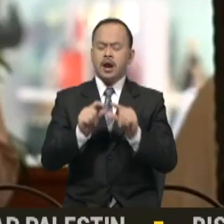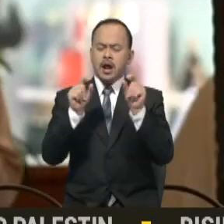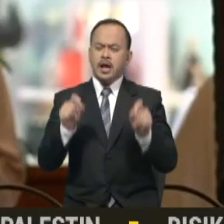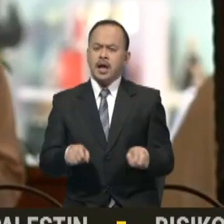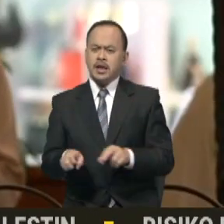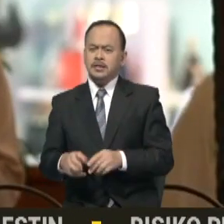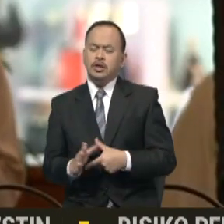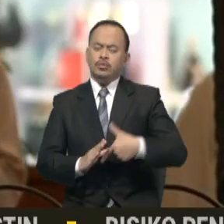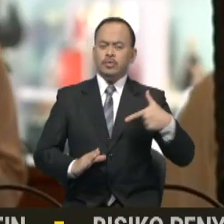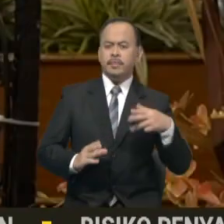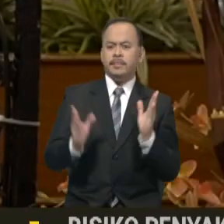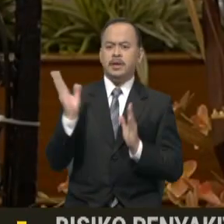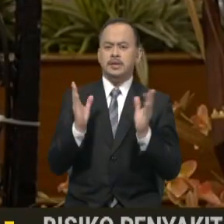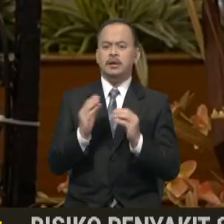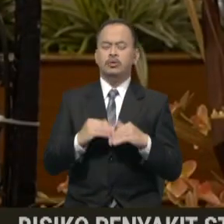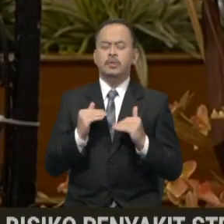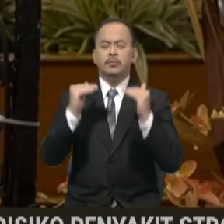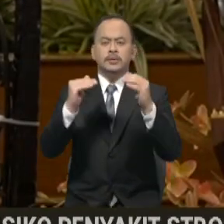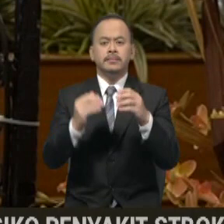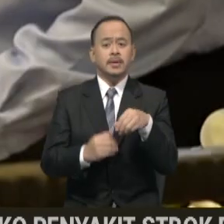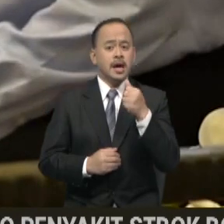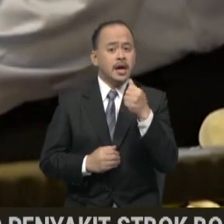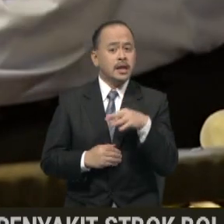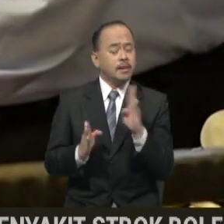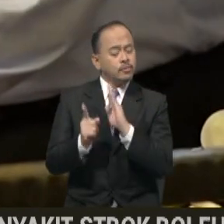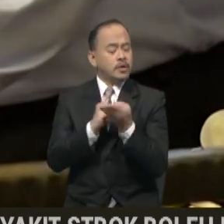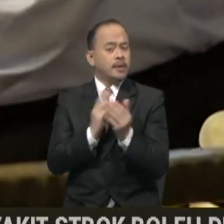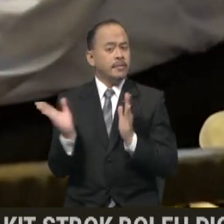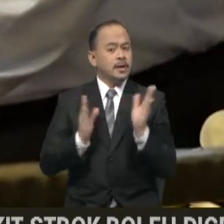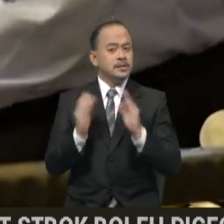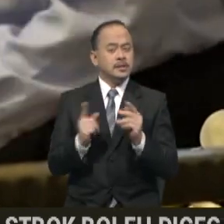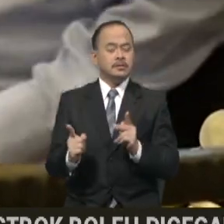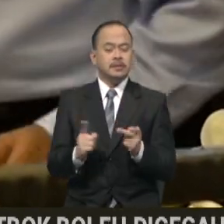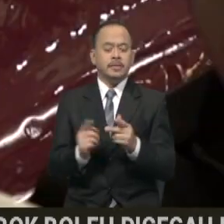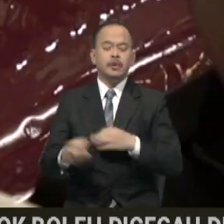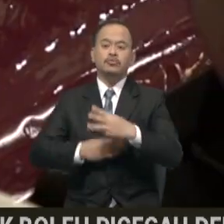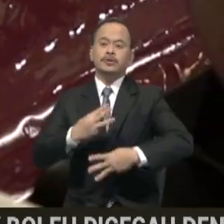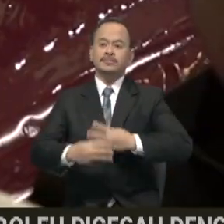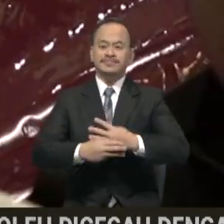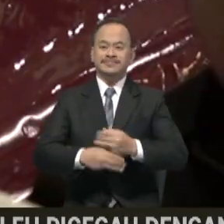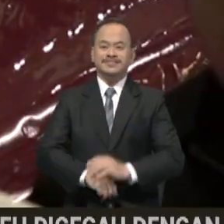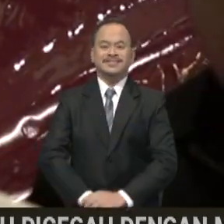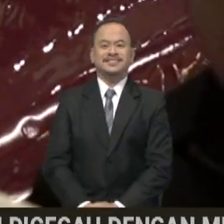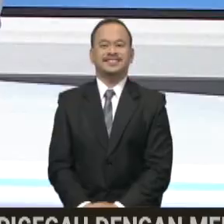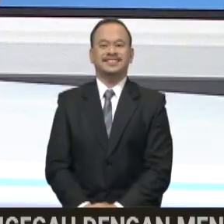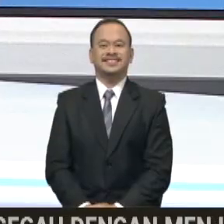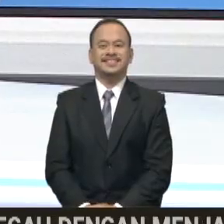dasar luar Malaysia dalam mempromosikan makanan dan budaya Malaysia kepada dunia.